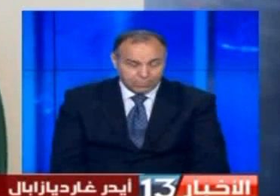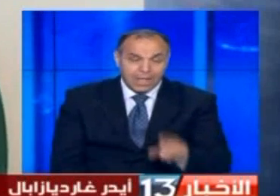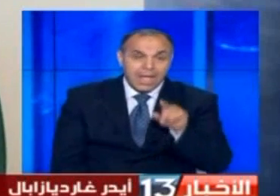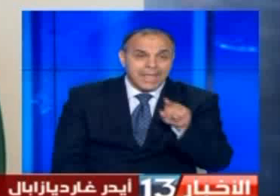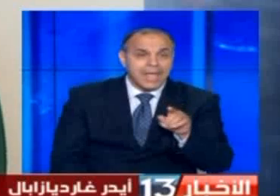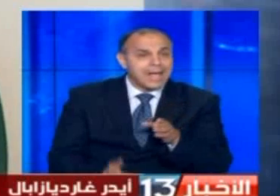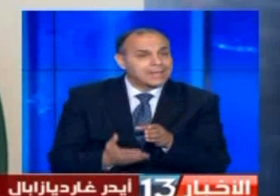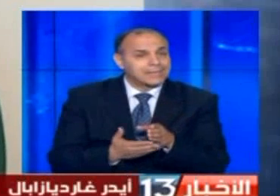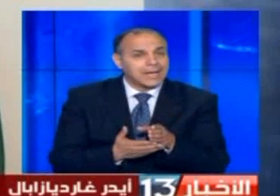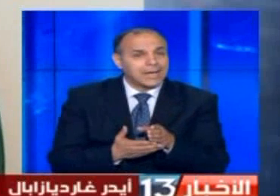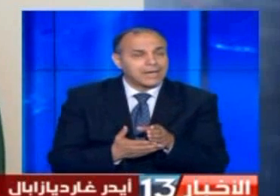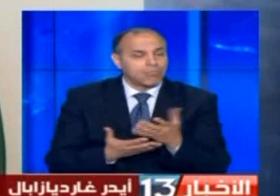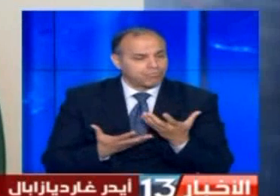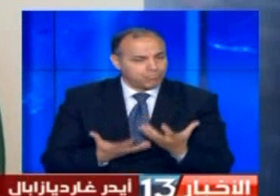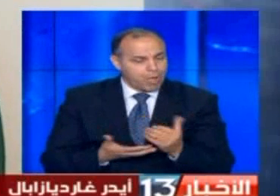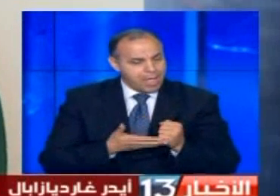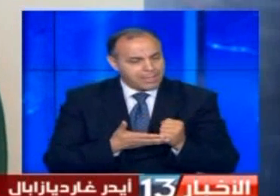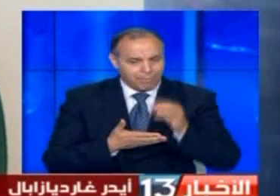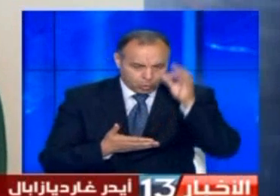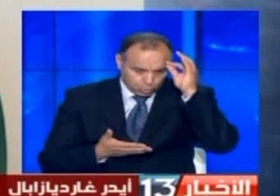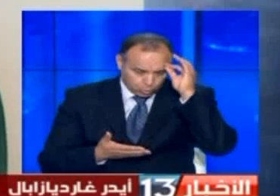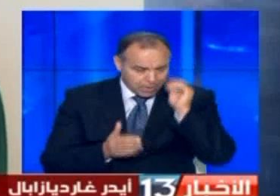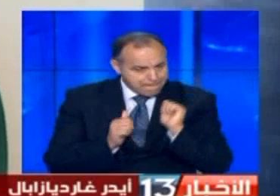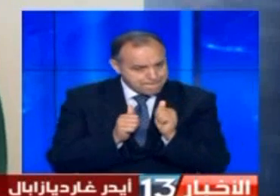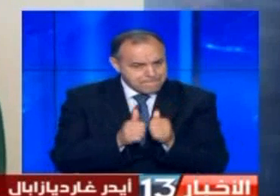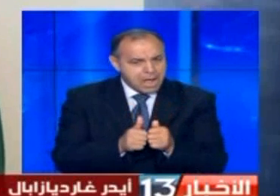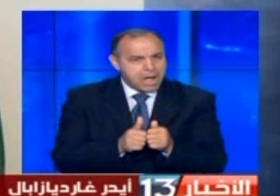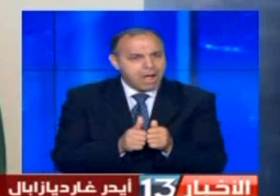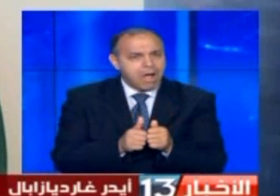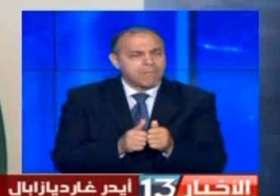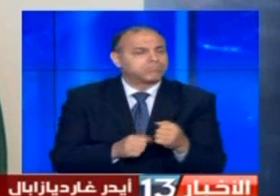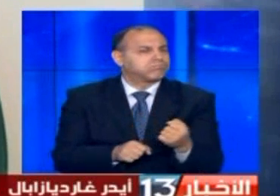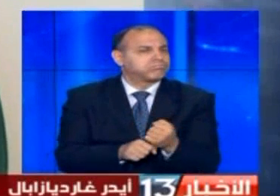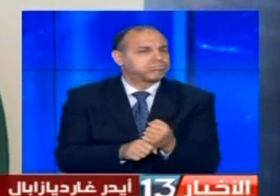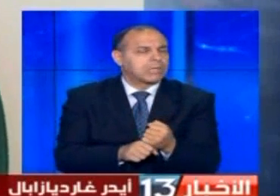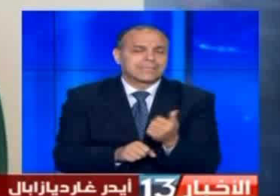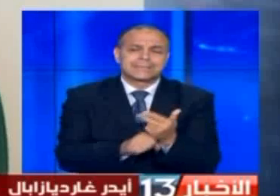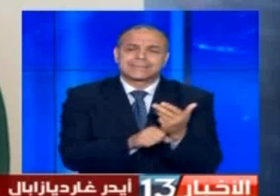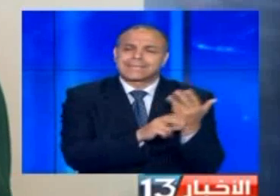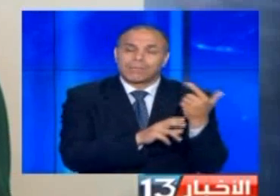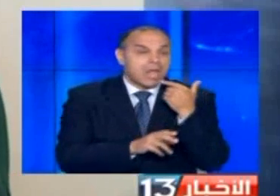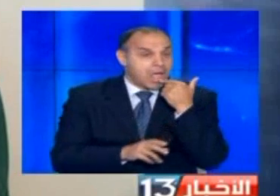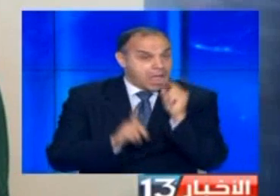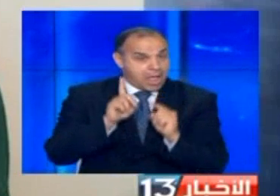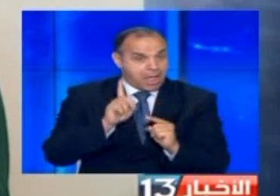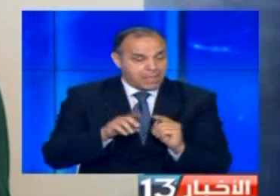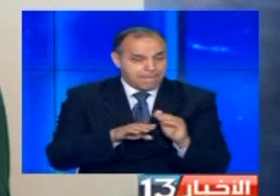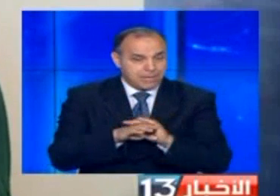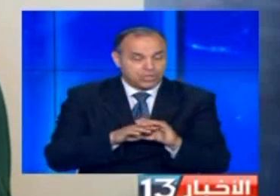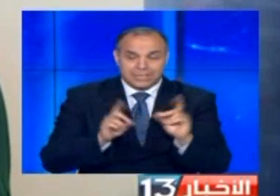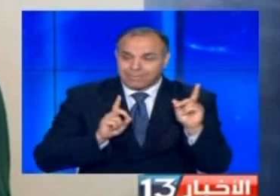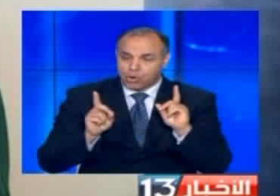هي طريقه لنبرز رغبتنا في دعم تونس وفي مرافقتها في المسار الذي تسلكه منذ بضع سنوات خاصه في مجال